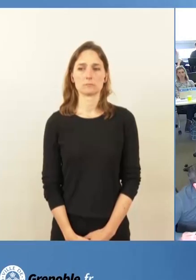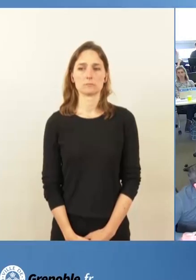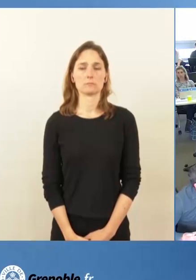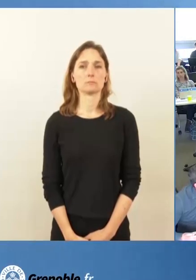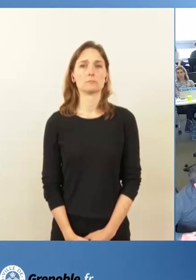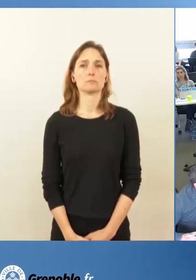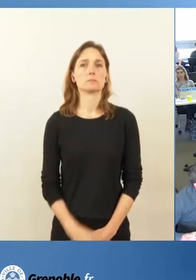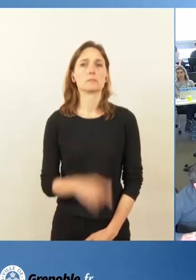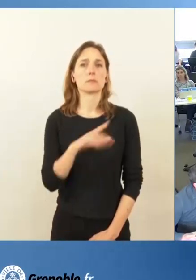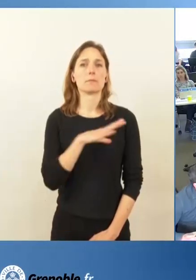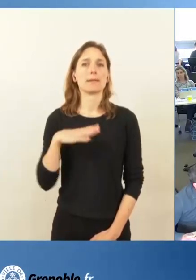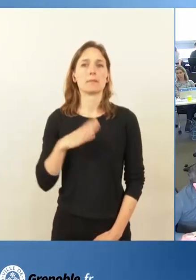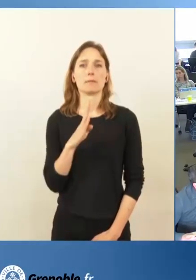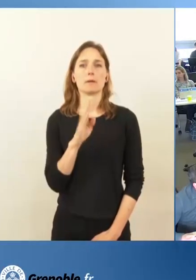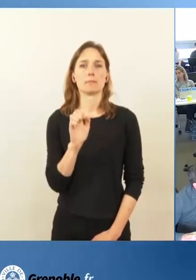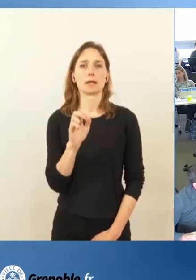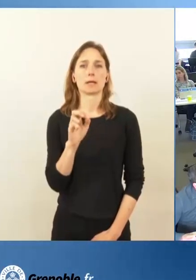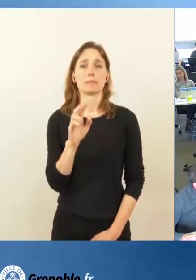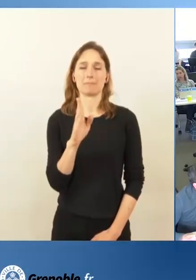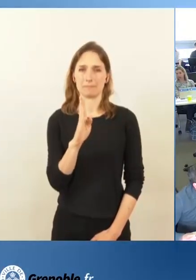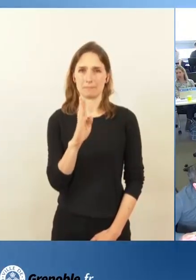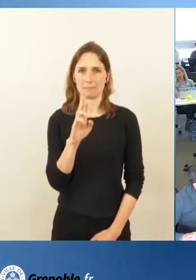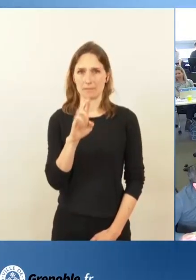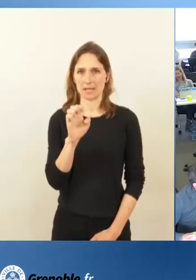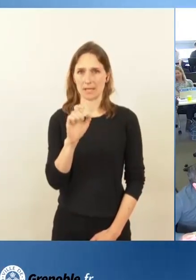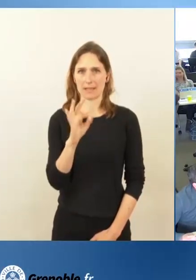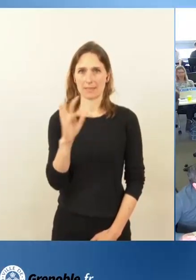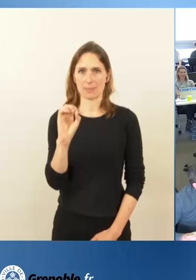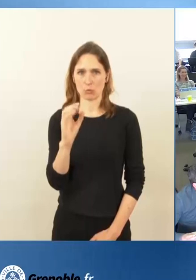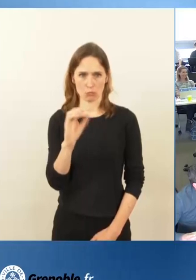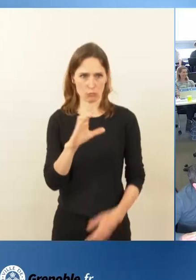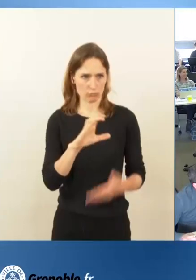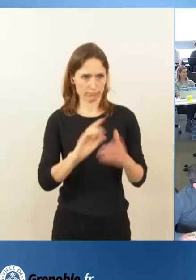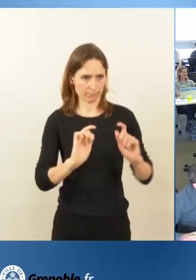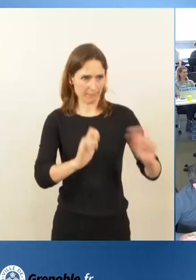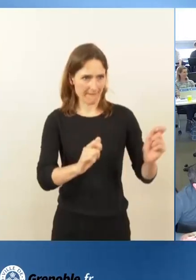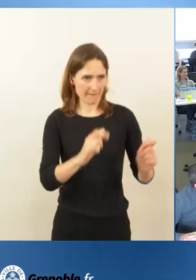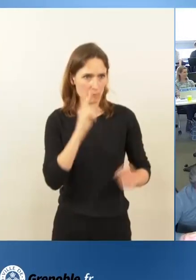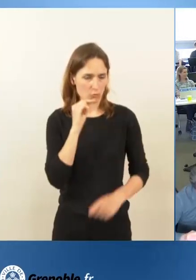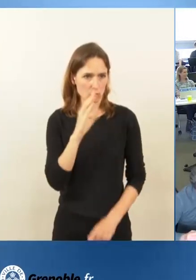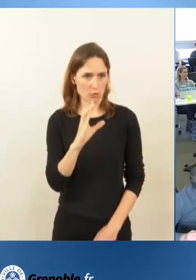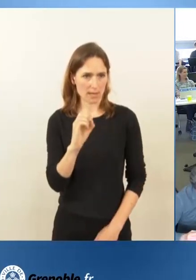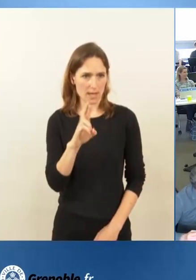Annabelle breton avec qui a donné pouvoir à Emmanuel Carroz